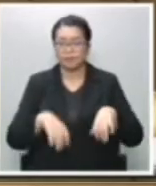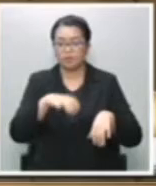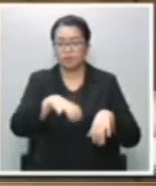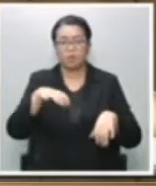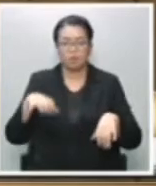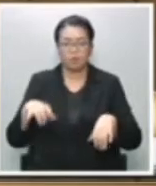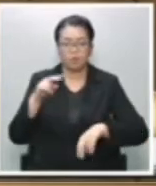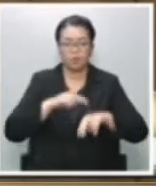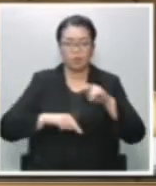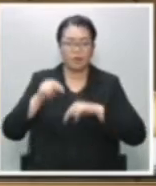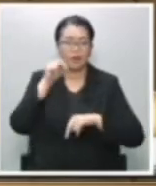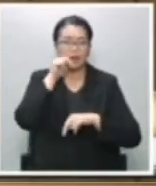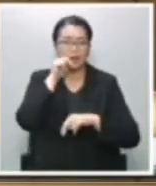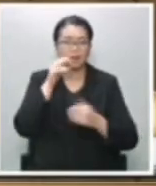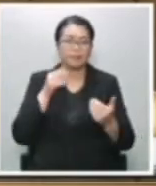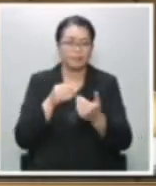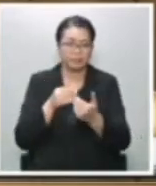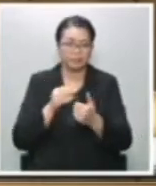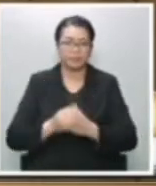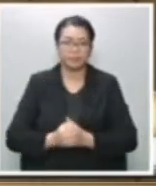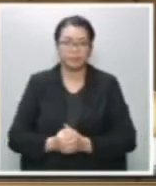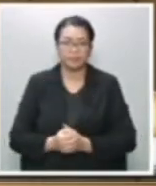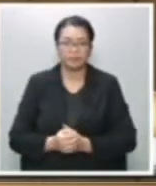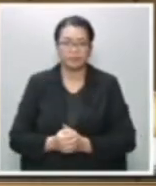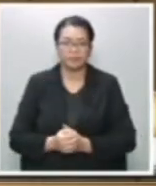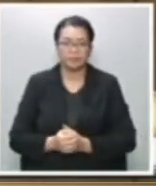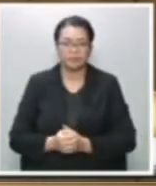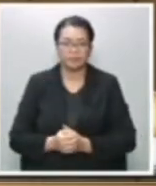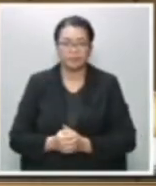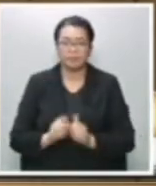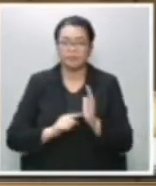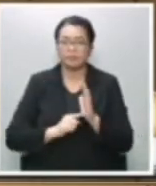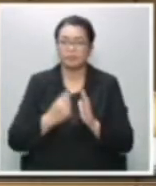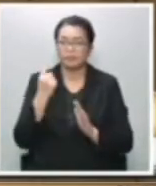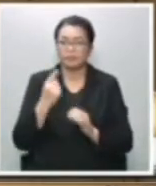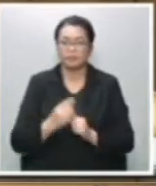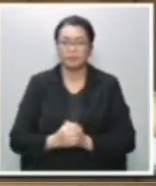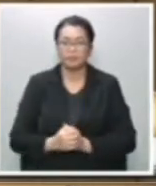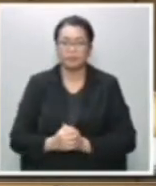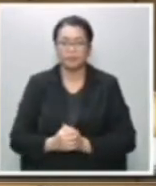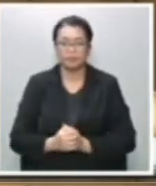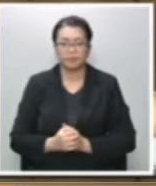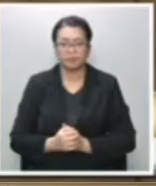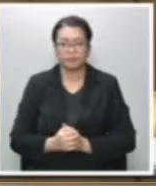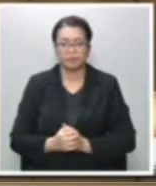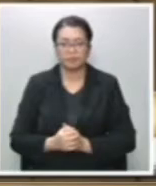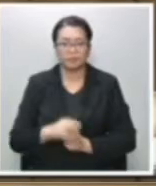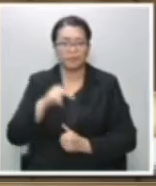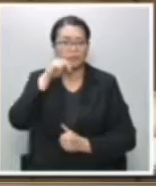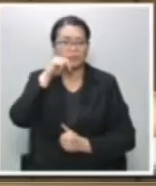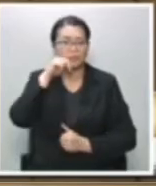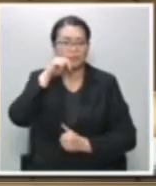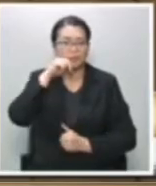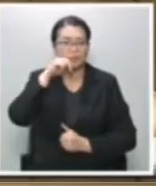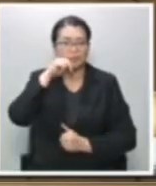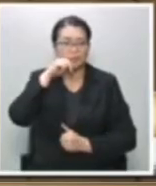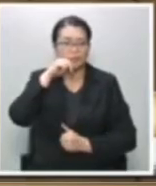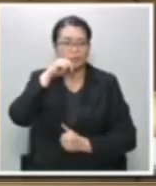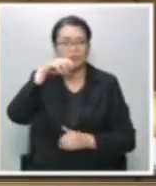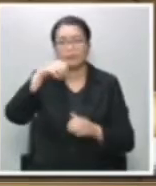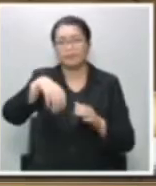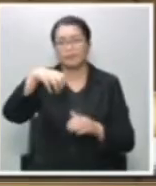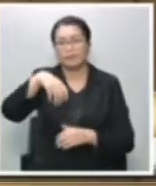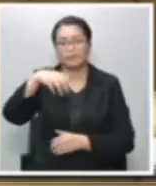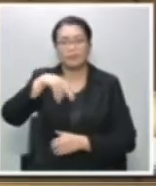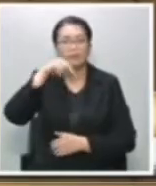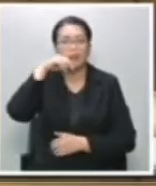อุปโภคบริโภคในประเทศเป็นตัวชี้แจงอันดับแรกคือการประปานครหลวงซึ่งรับผิดชอบกรุงเทพมห